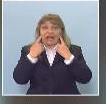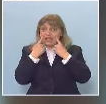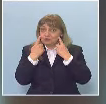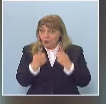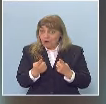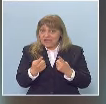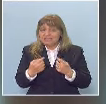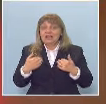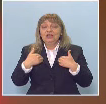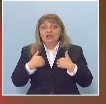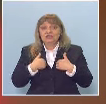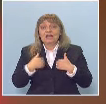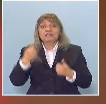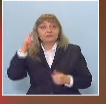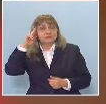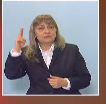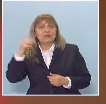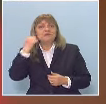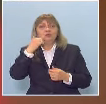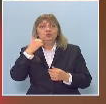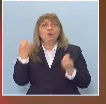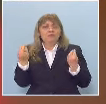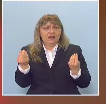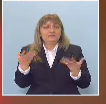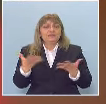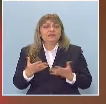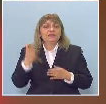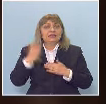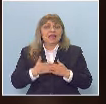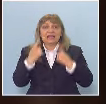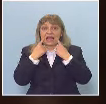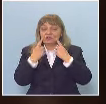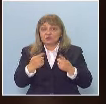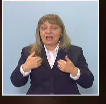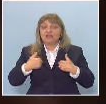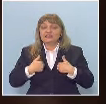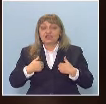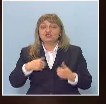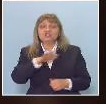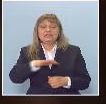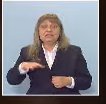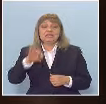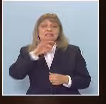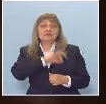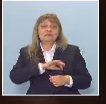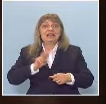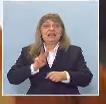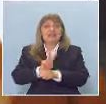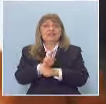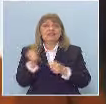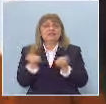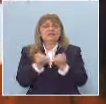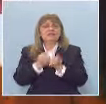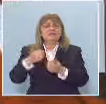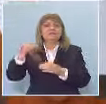се оказа, че съм се справила много добре. Всъщност накрая се оказва, че нашите деца са спечелили 12 от най-престижните места в